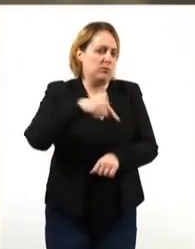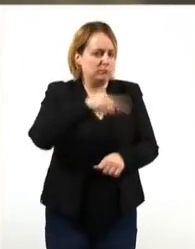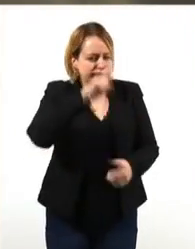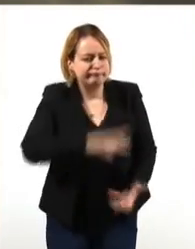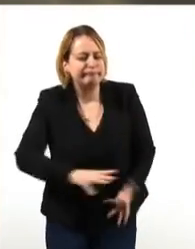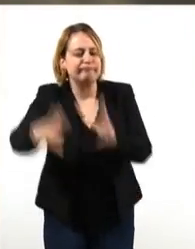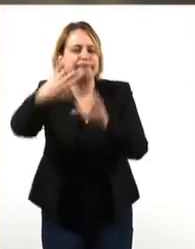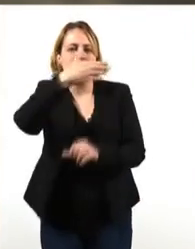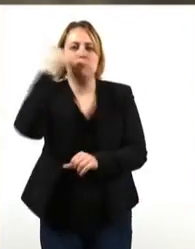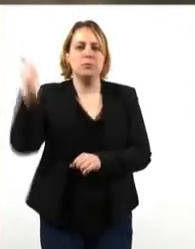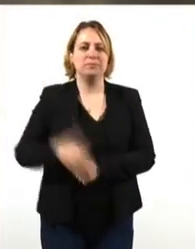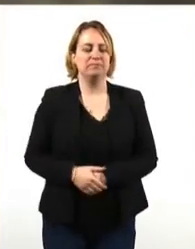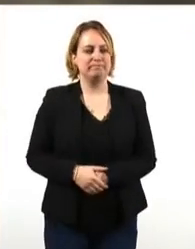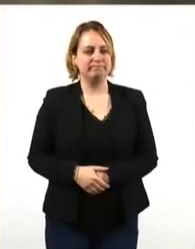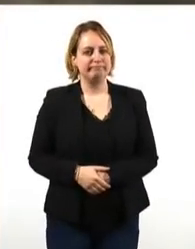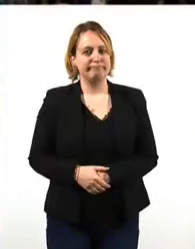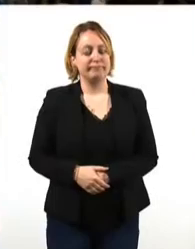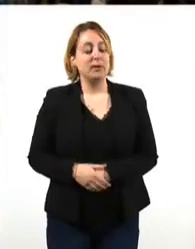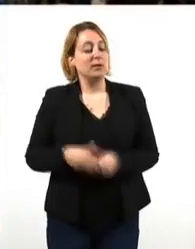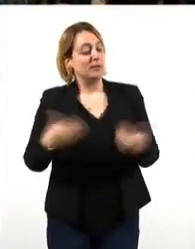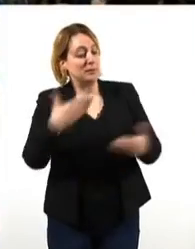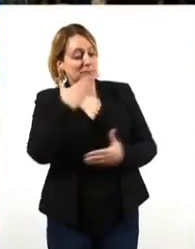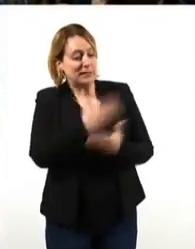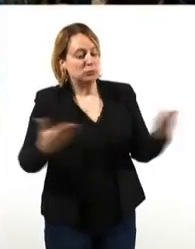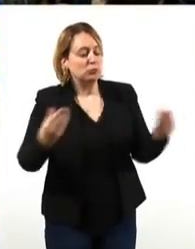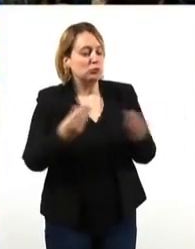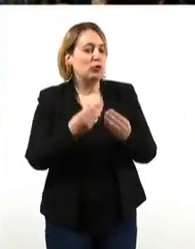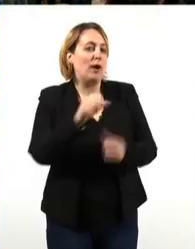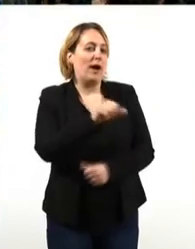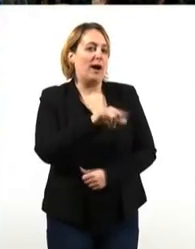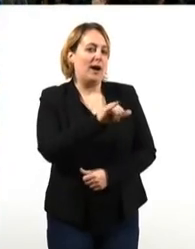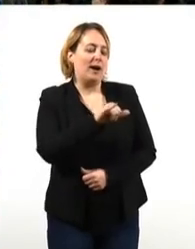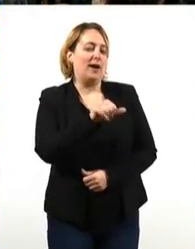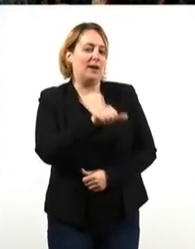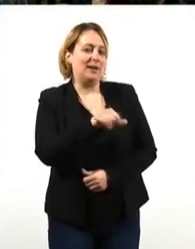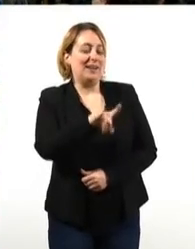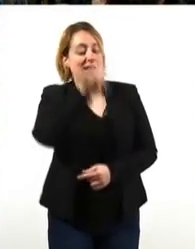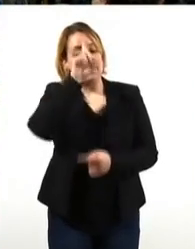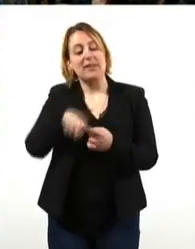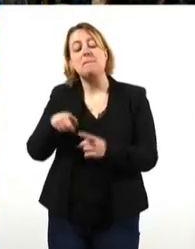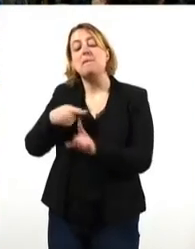Merci beaucoup, Alia. Sur ce sujet du harcèlement scolaire, on a